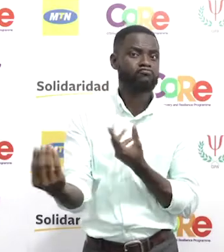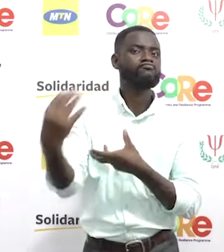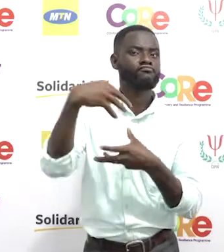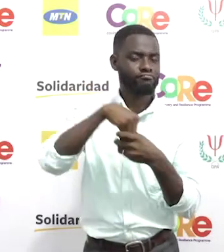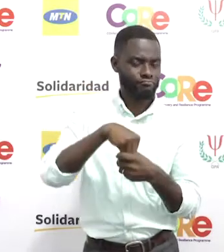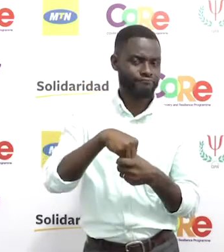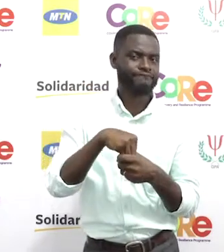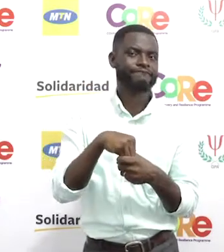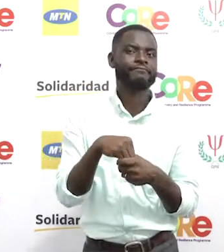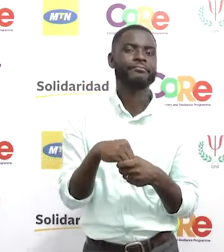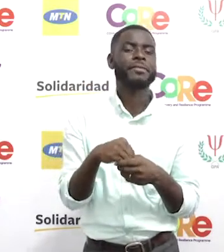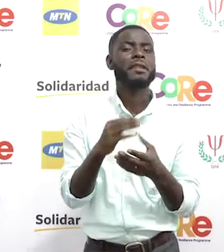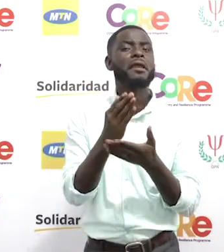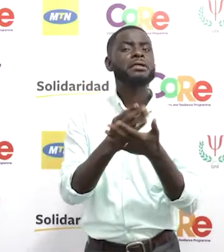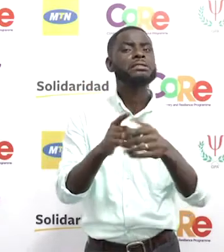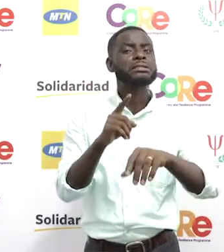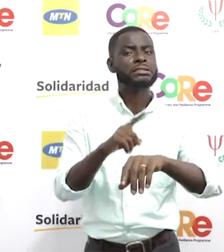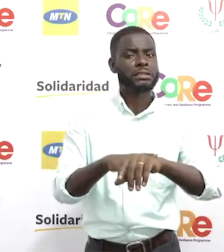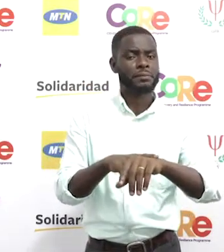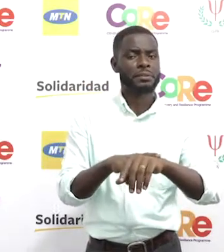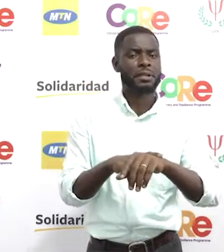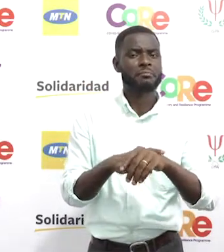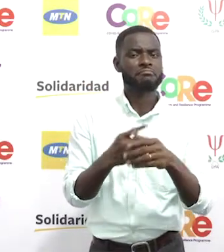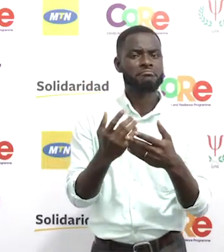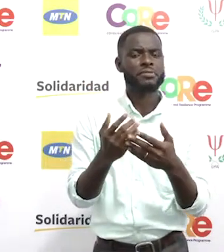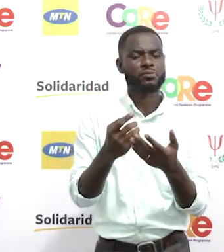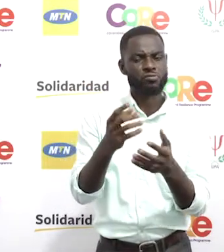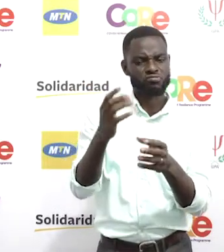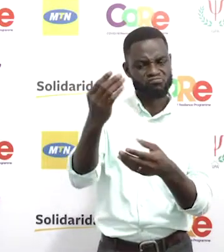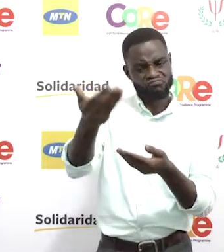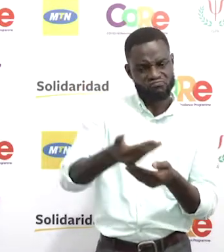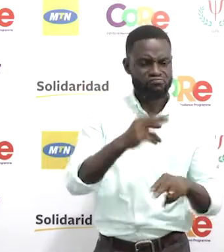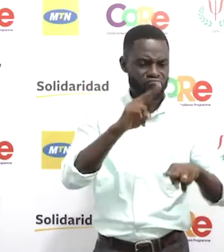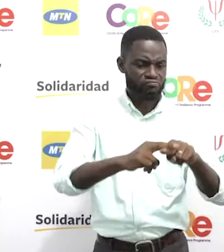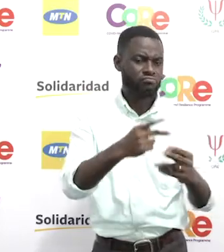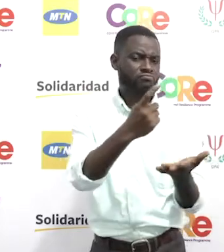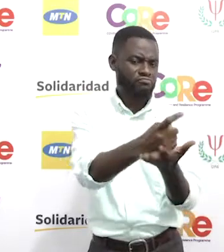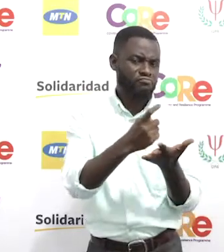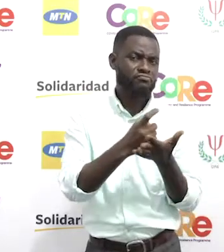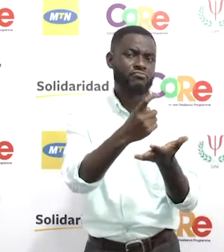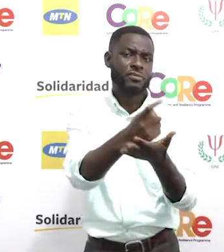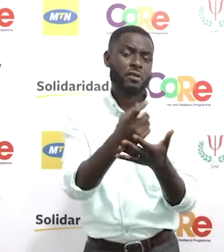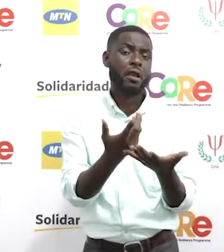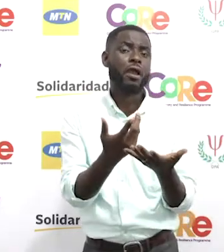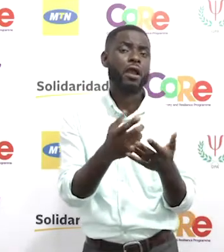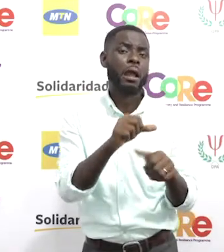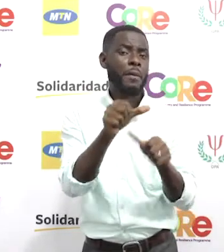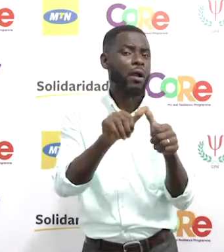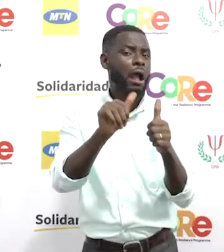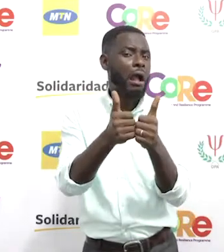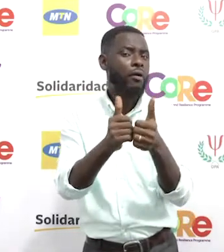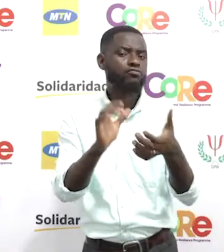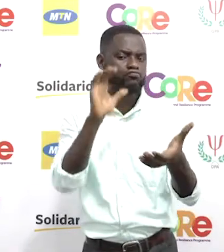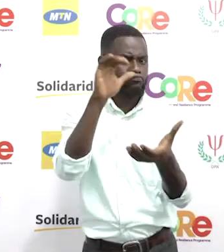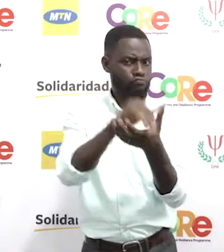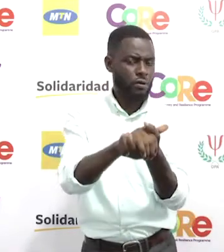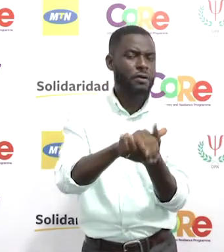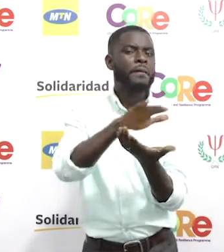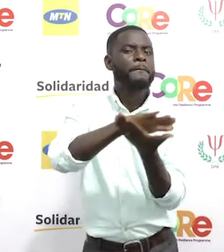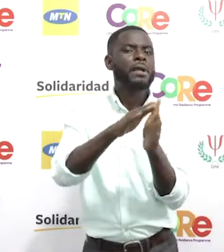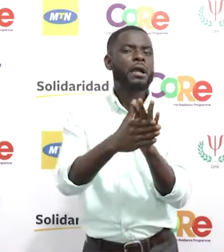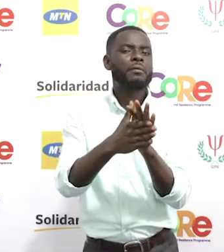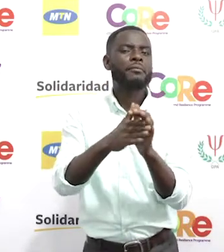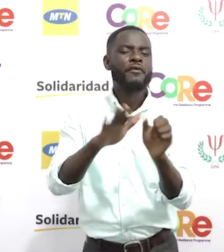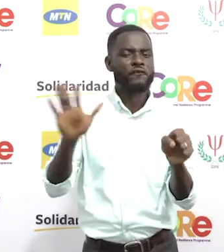o wose egbe jano tohi. Susumu fe he. Eba nye e fe he yuemo lo